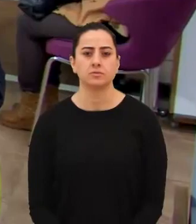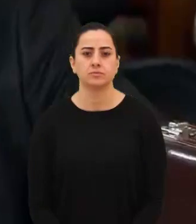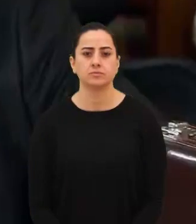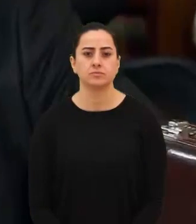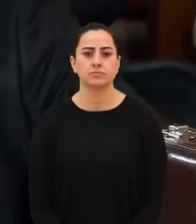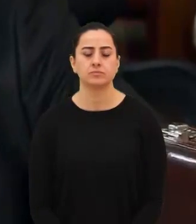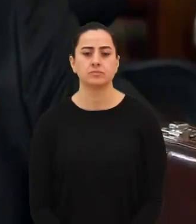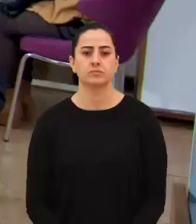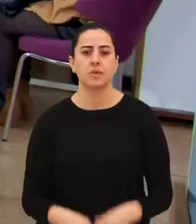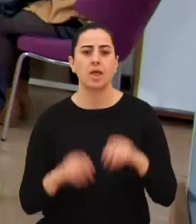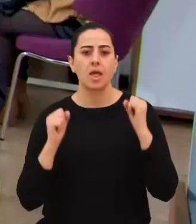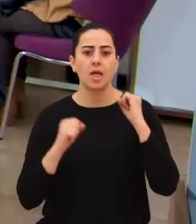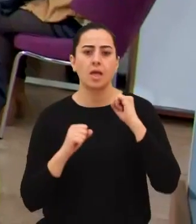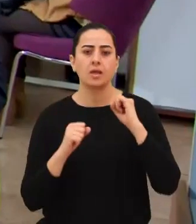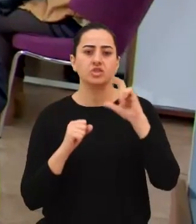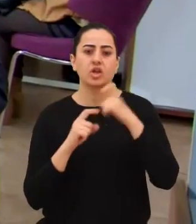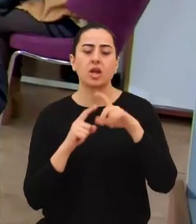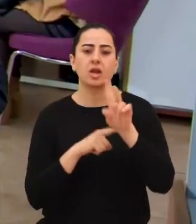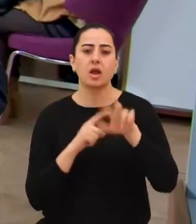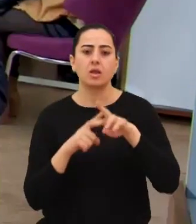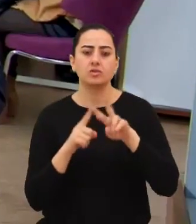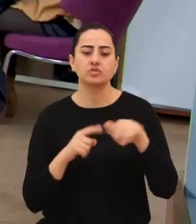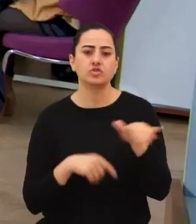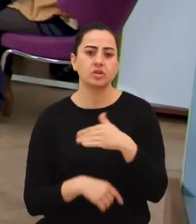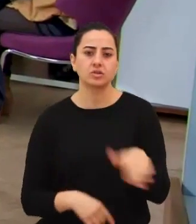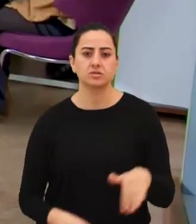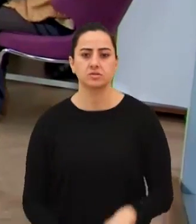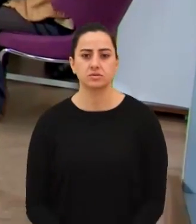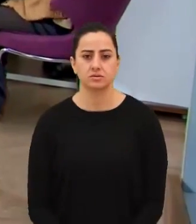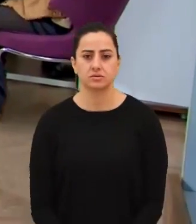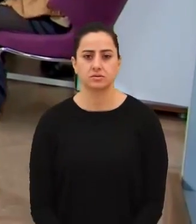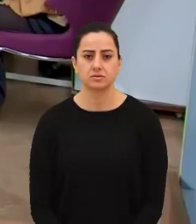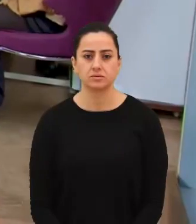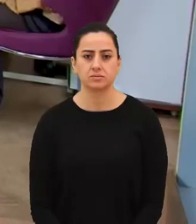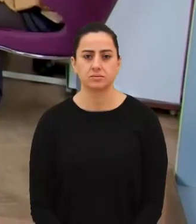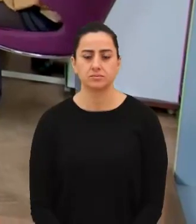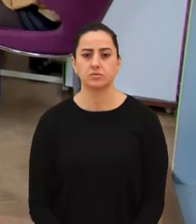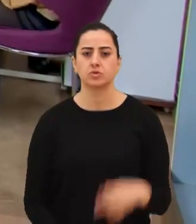Mahallesi. Ceylan Caddesi. Ceylan Caddesi, evet,